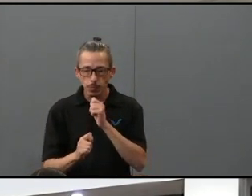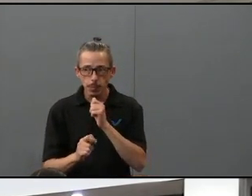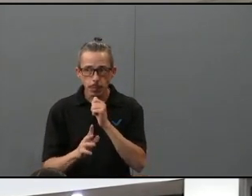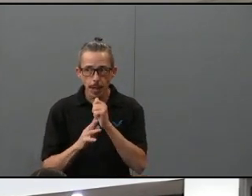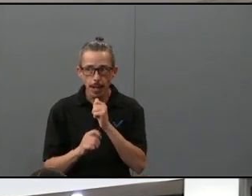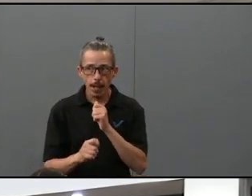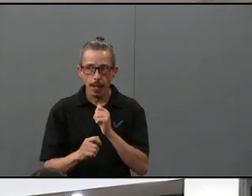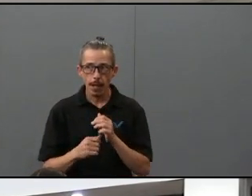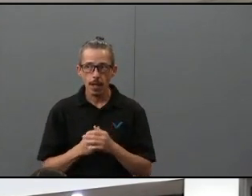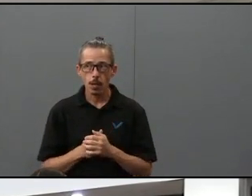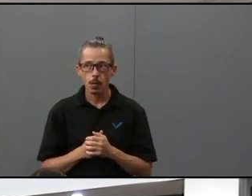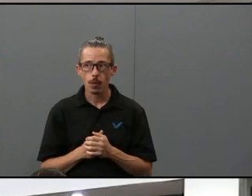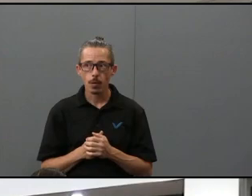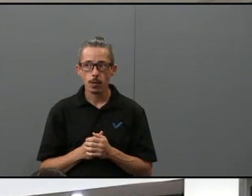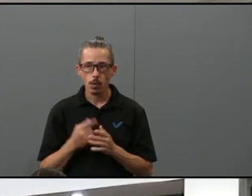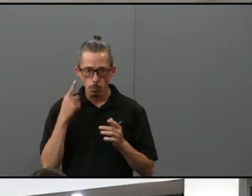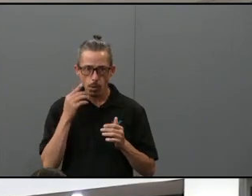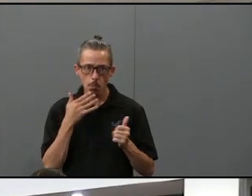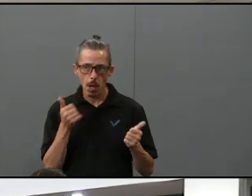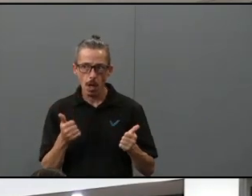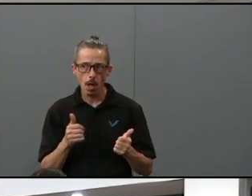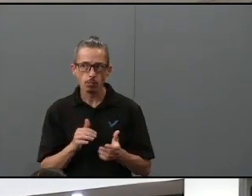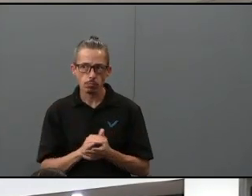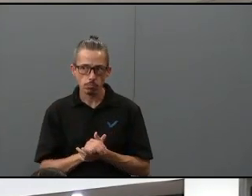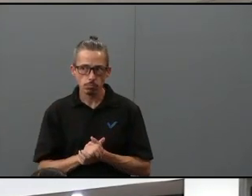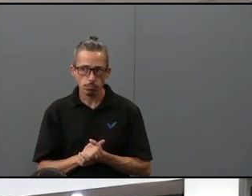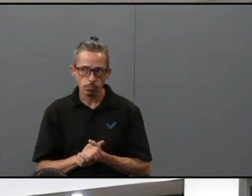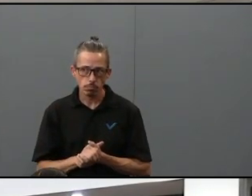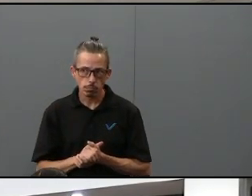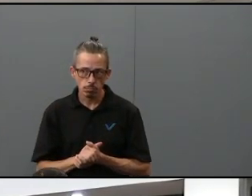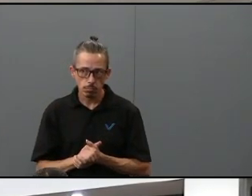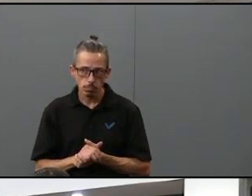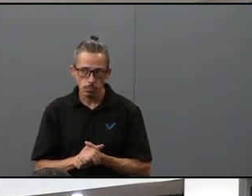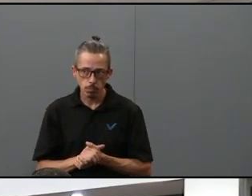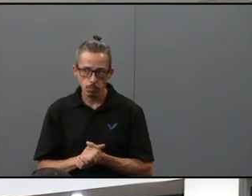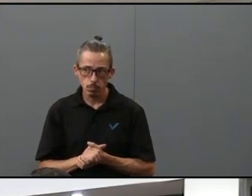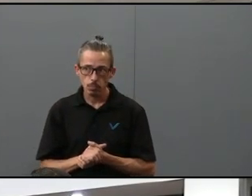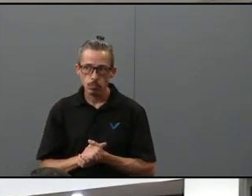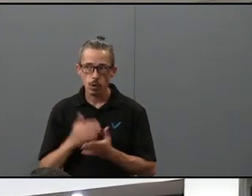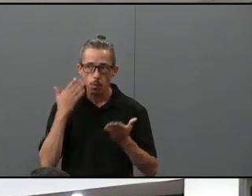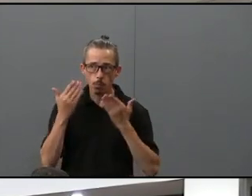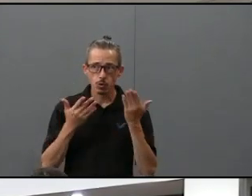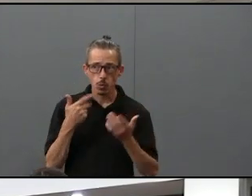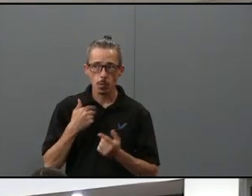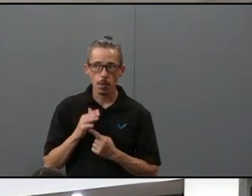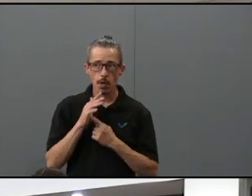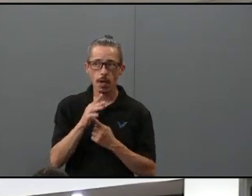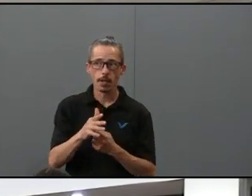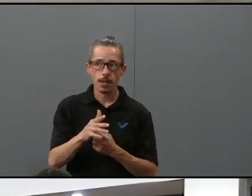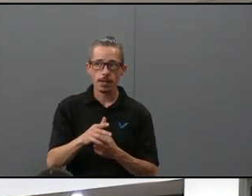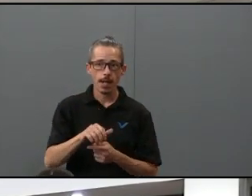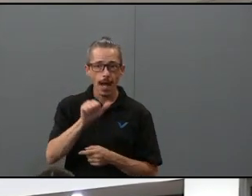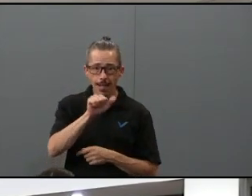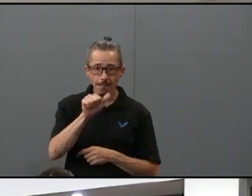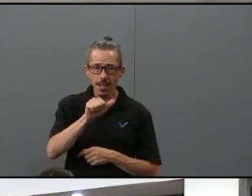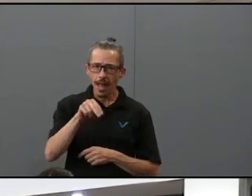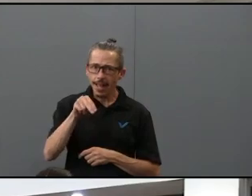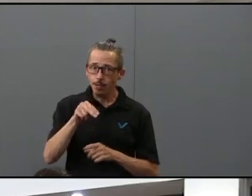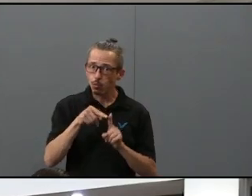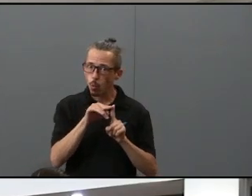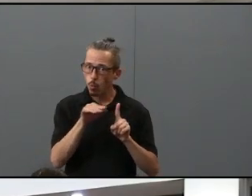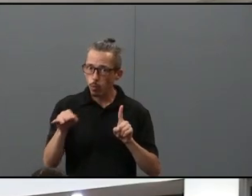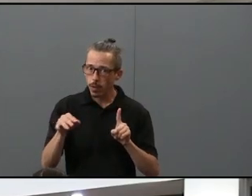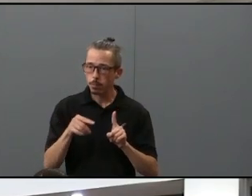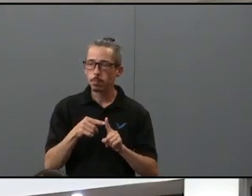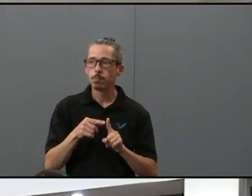fil est-ce que vous m'entendez bien oui parfait euh donc bonjour je me présente je m'appelle Alvina Nadim